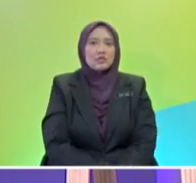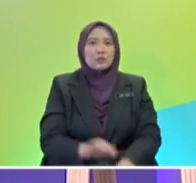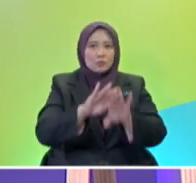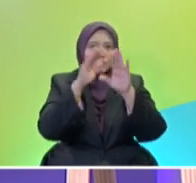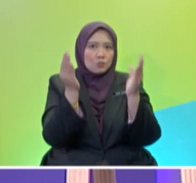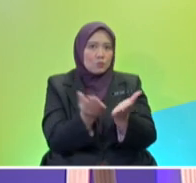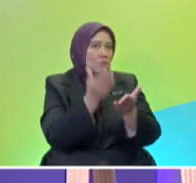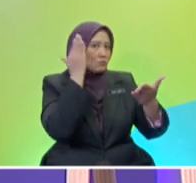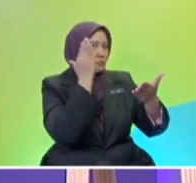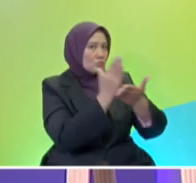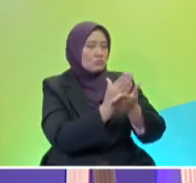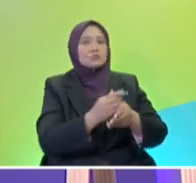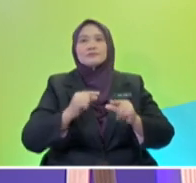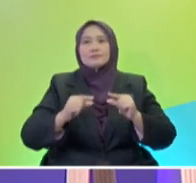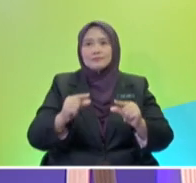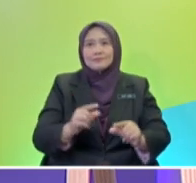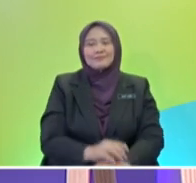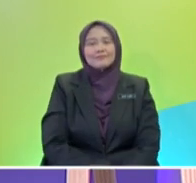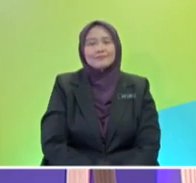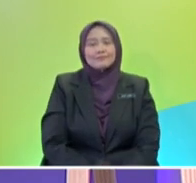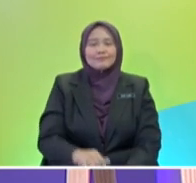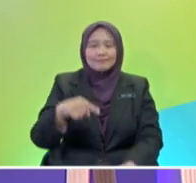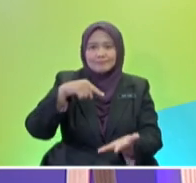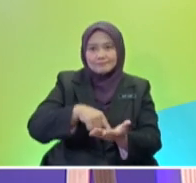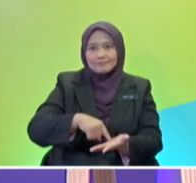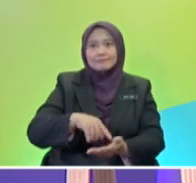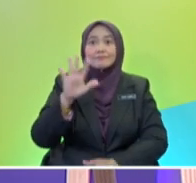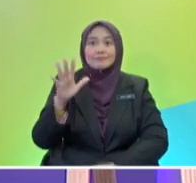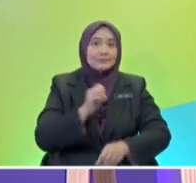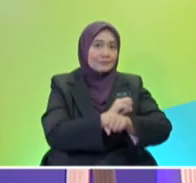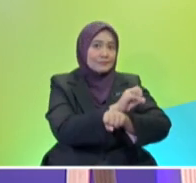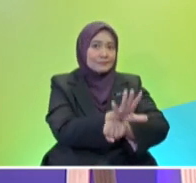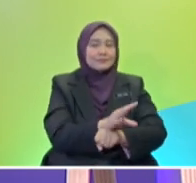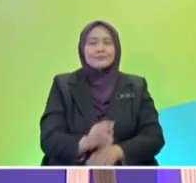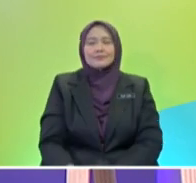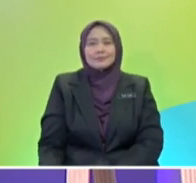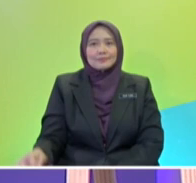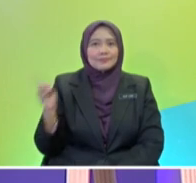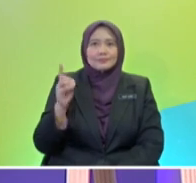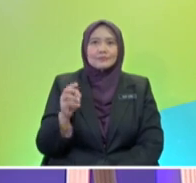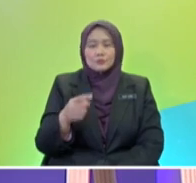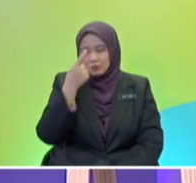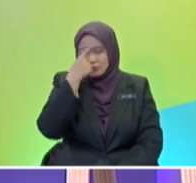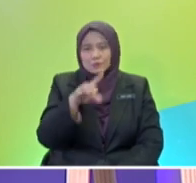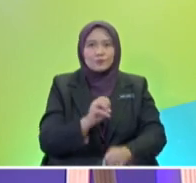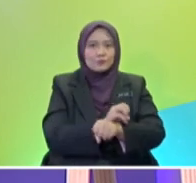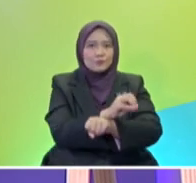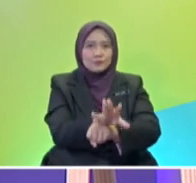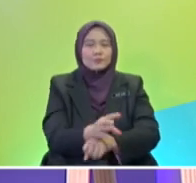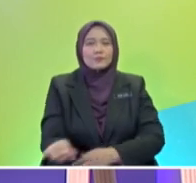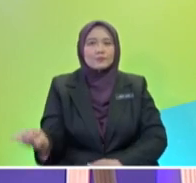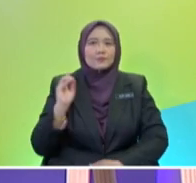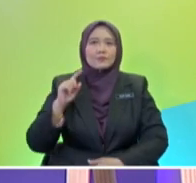murid-murid yang sedang menuntun perlu Paham bagaimana kesan-kesan daya ini boleh